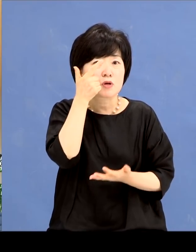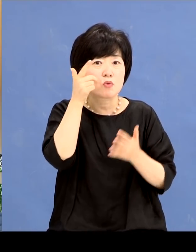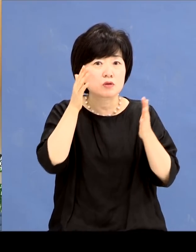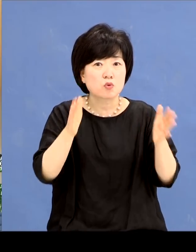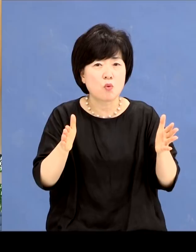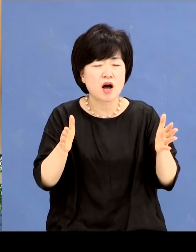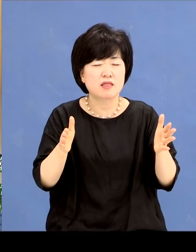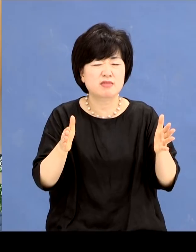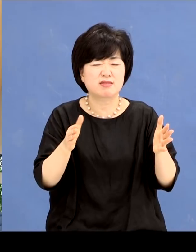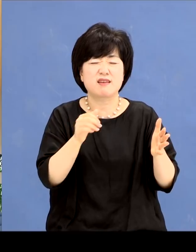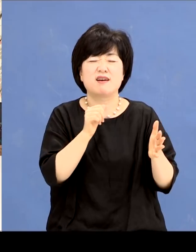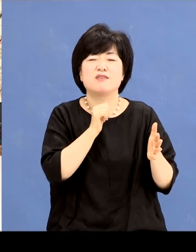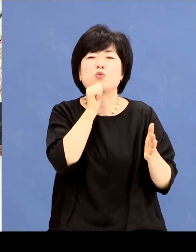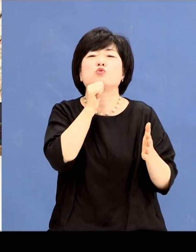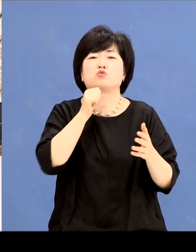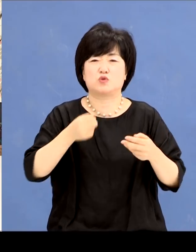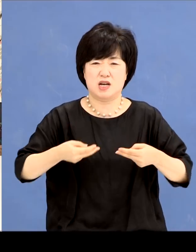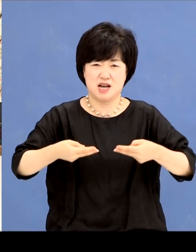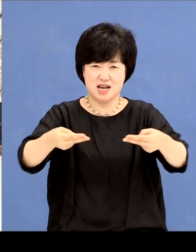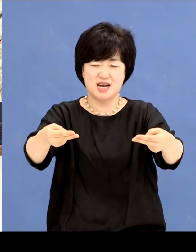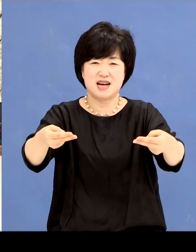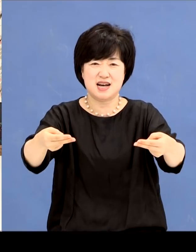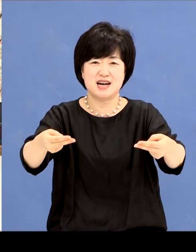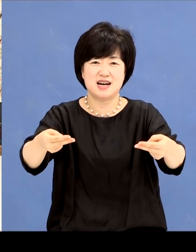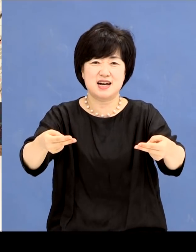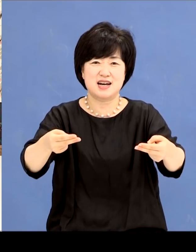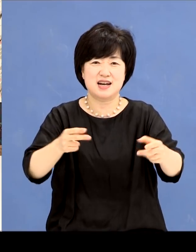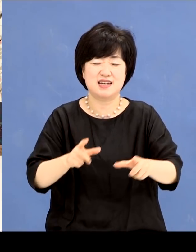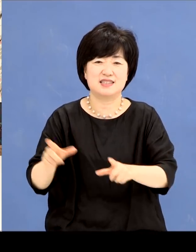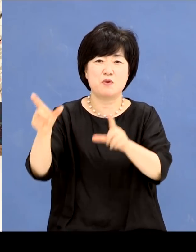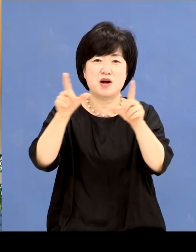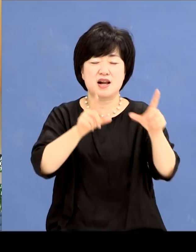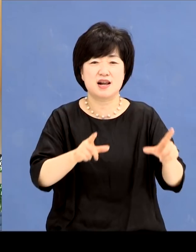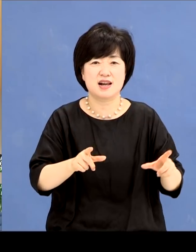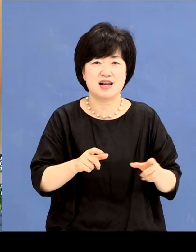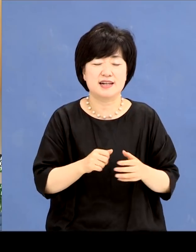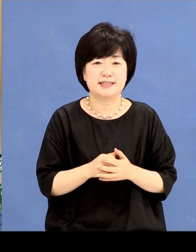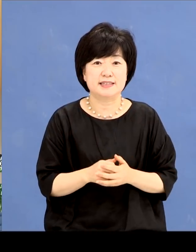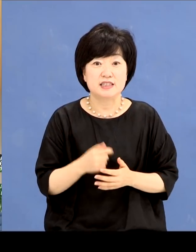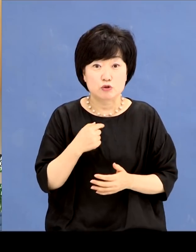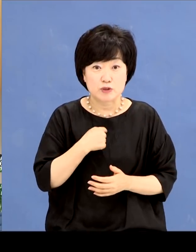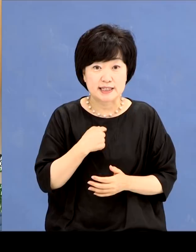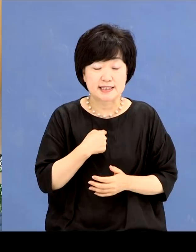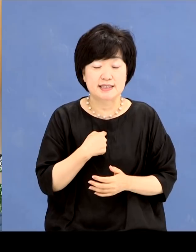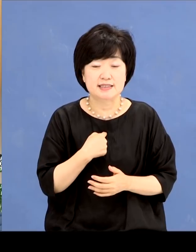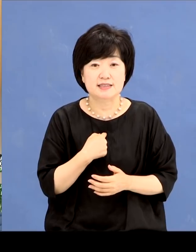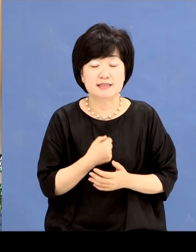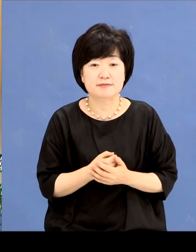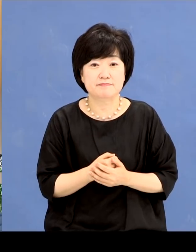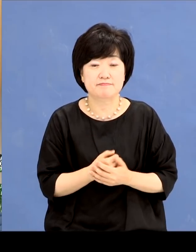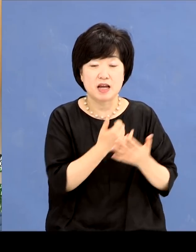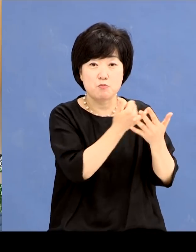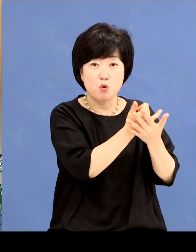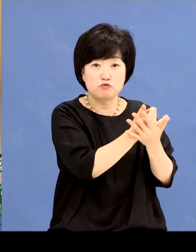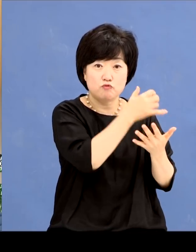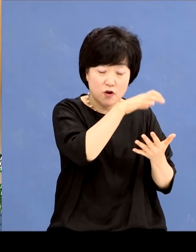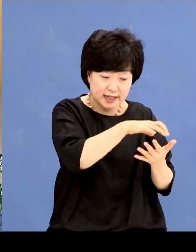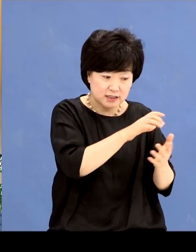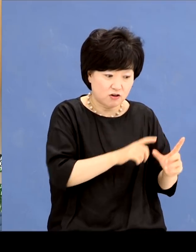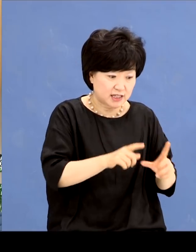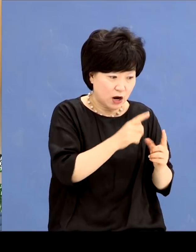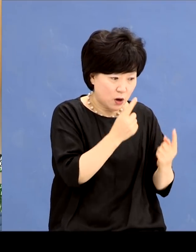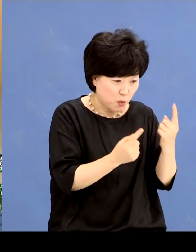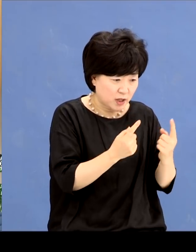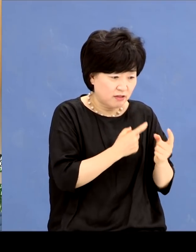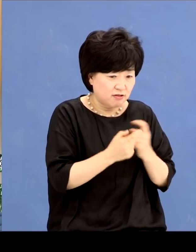정도를 제가 노숙자 생활을 했었던 것 서울역 같아요. 공대 예. 근처에서요? 네. 사실 저는 그랬어요.